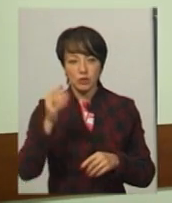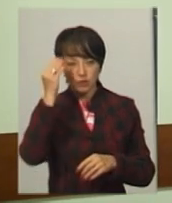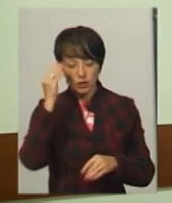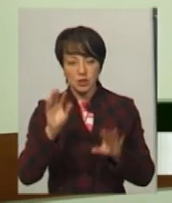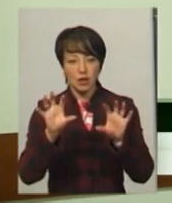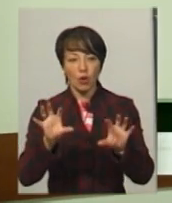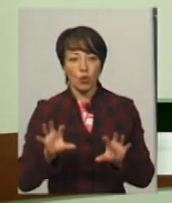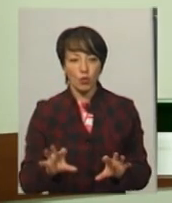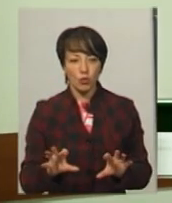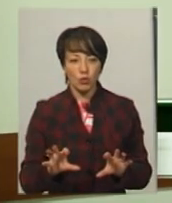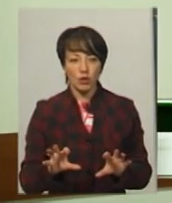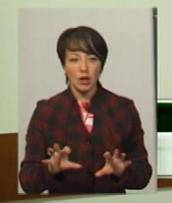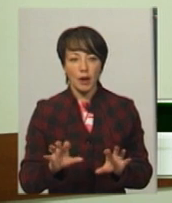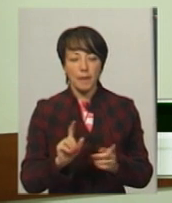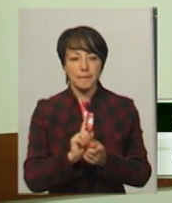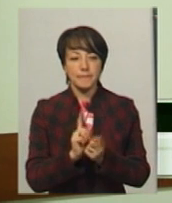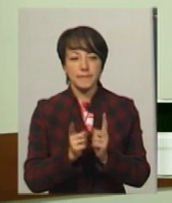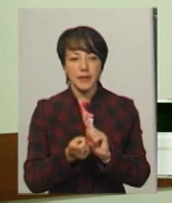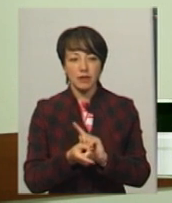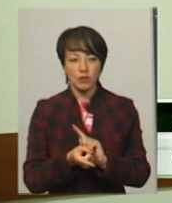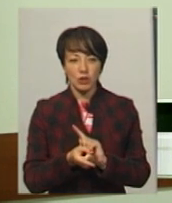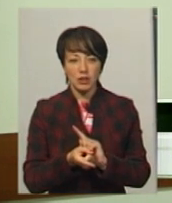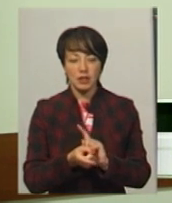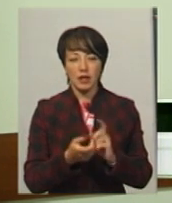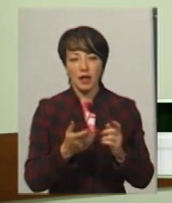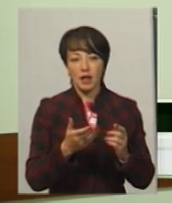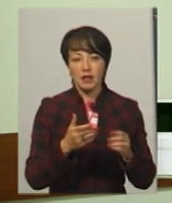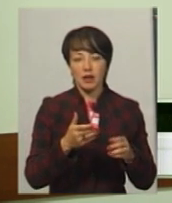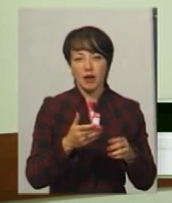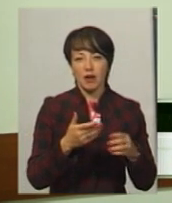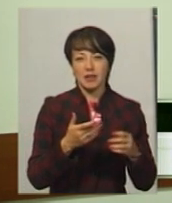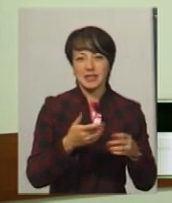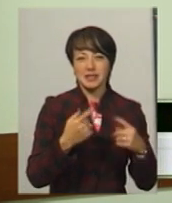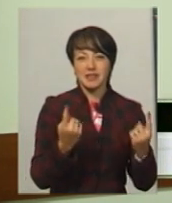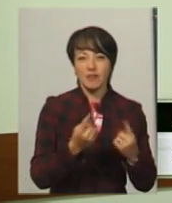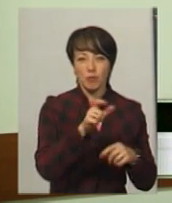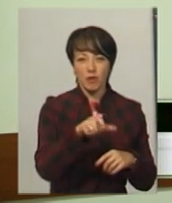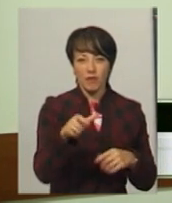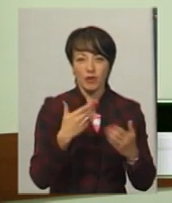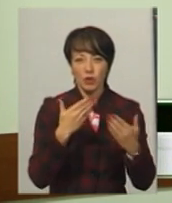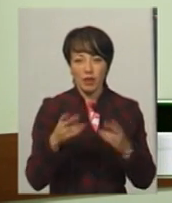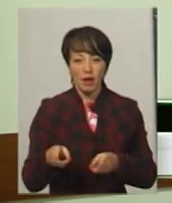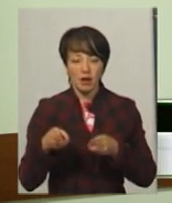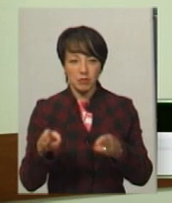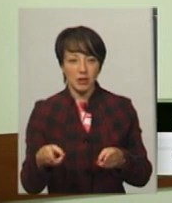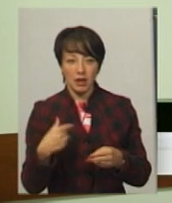закону, перетворити цивільно-праві відносини на кримінал, причому цивільно-праві відносини, де я не є стороною